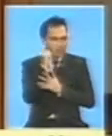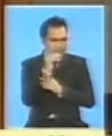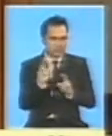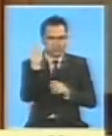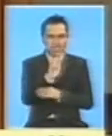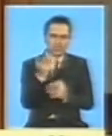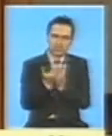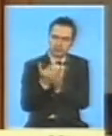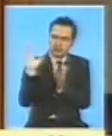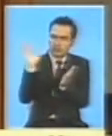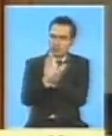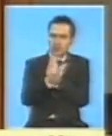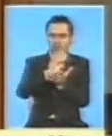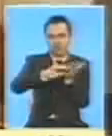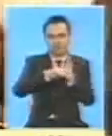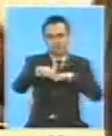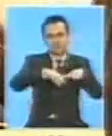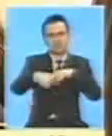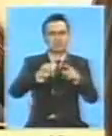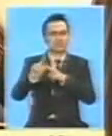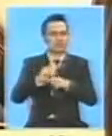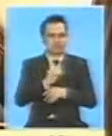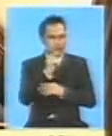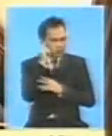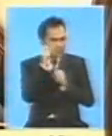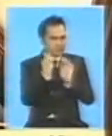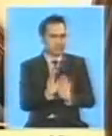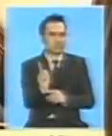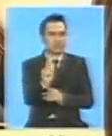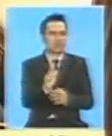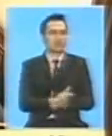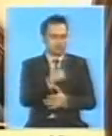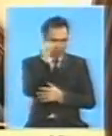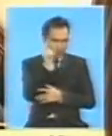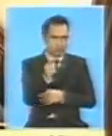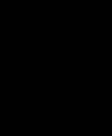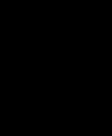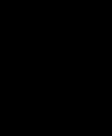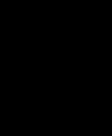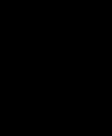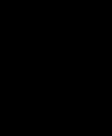นยังไงใช้เงินยังไงใช้แผนงานอะไรบ้างตอบเขาไม่ได้หมดอ่ะเพราะฉะนั้นตอบไปที่กระทรวงเทศตอบได้หมดนะครับ